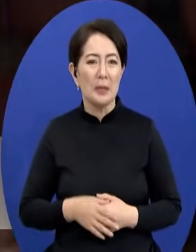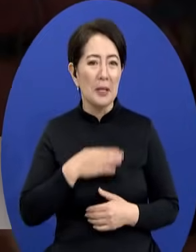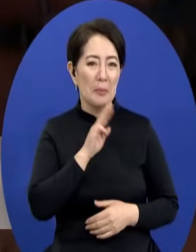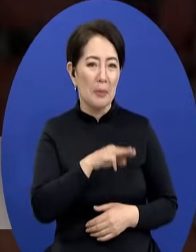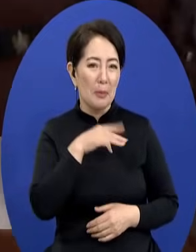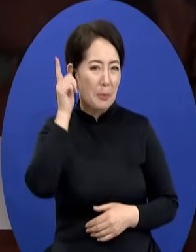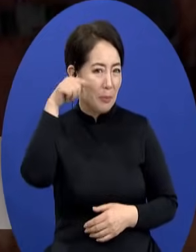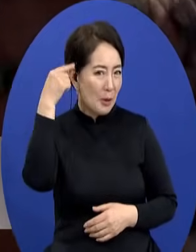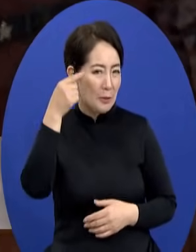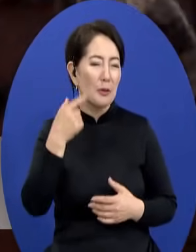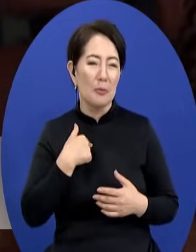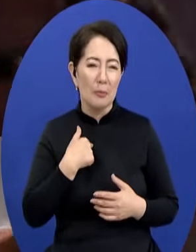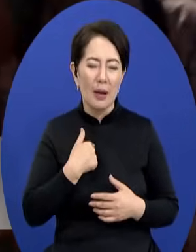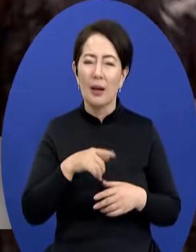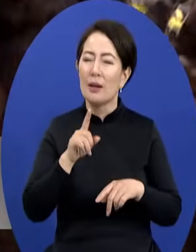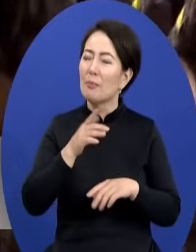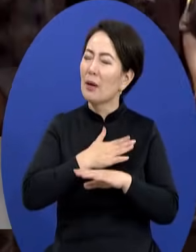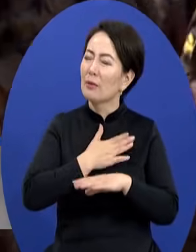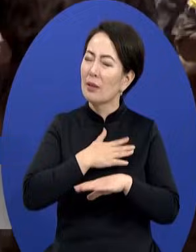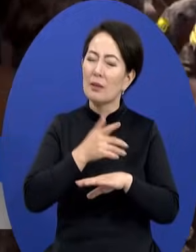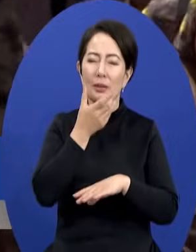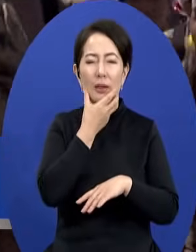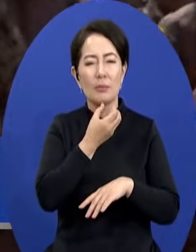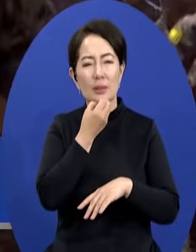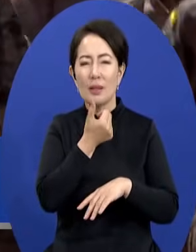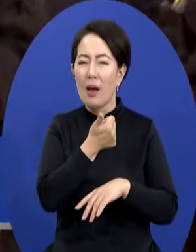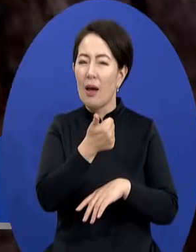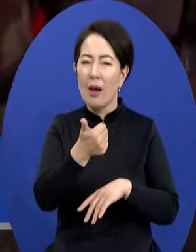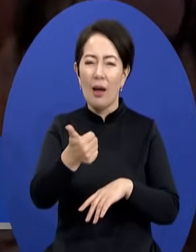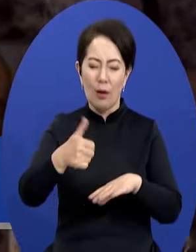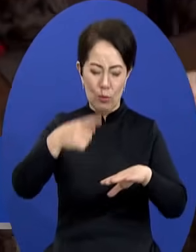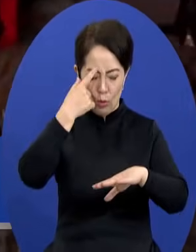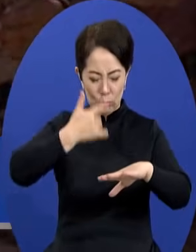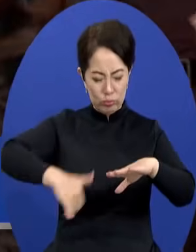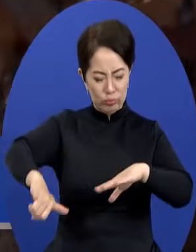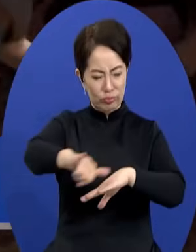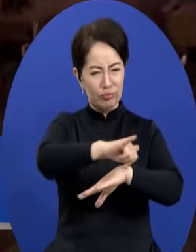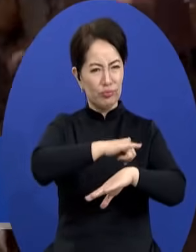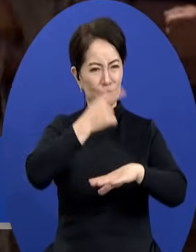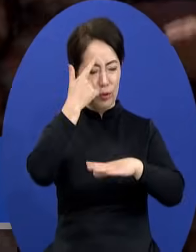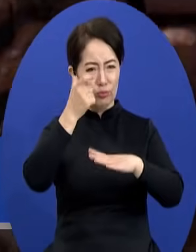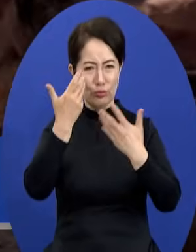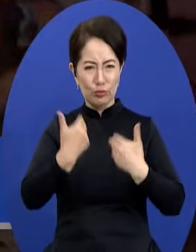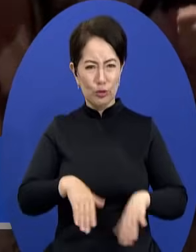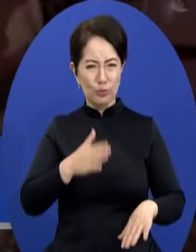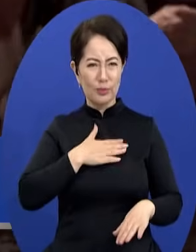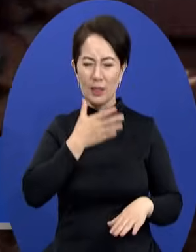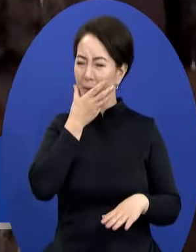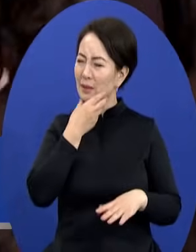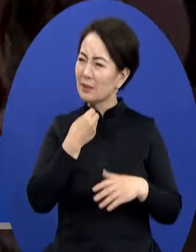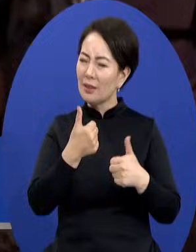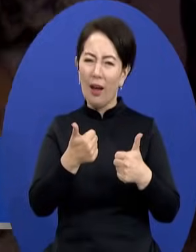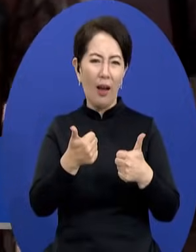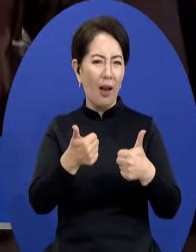яах вэ? Ямар сайхан амгалан 50 их орнд одоо Монгол хүү болж төрсөндөө Монгол хүн болж төрснөөр